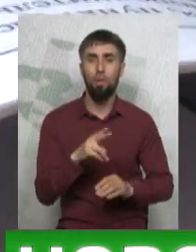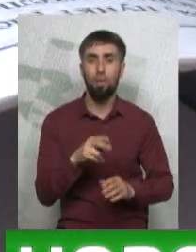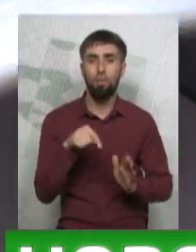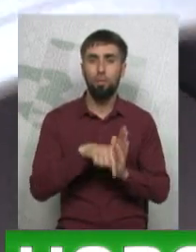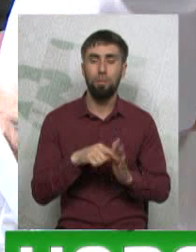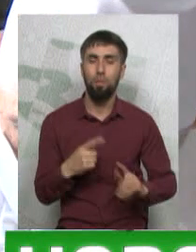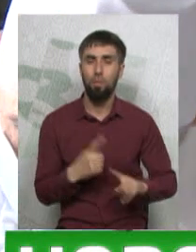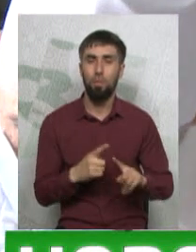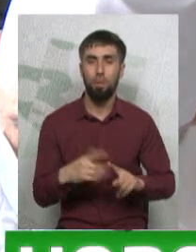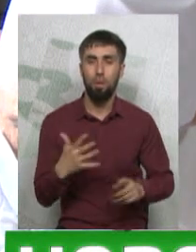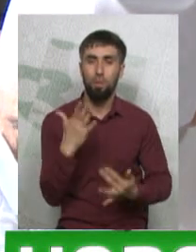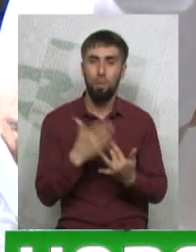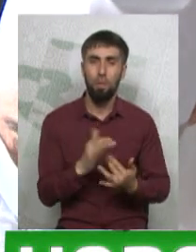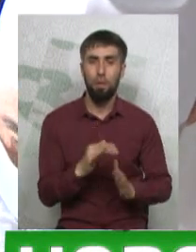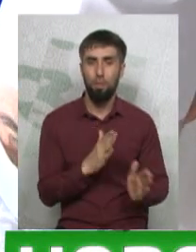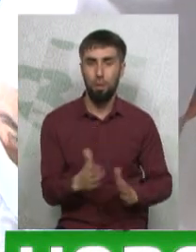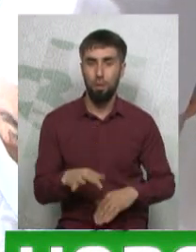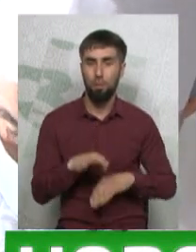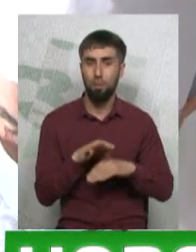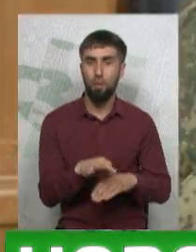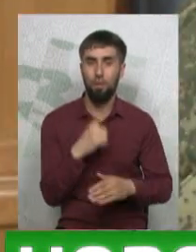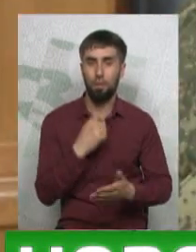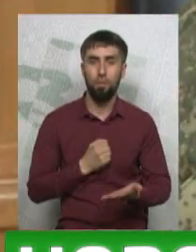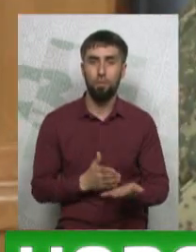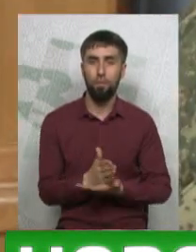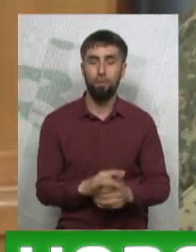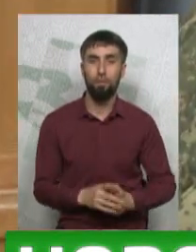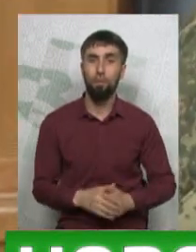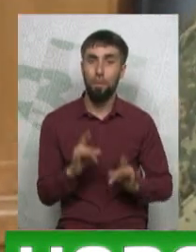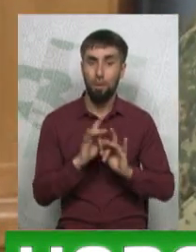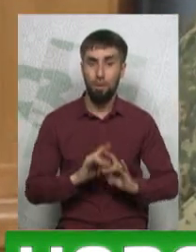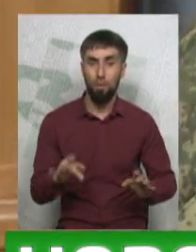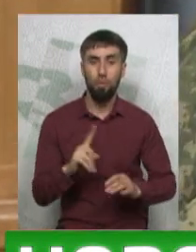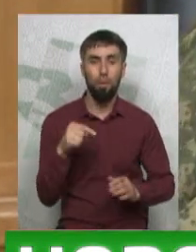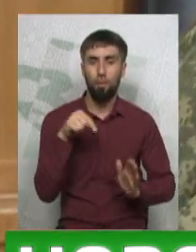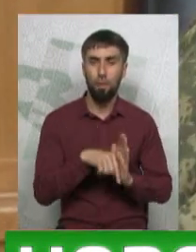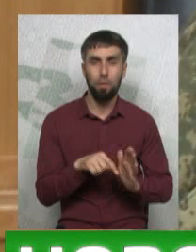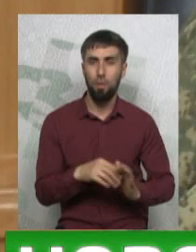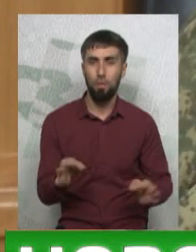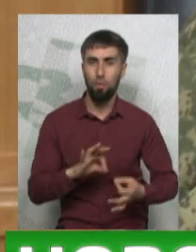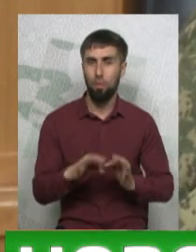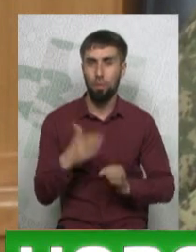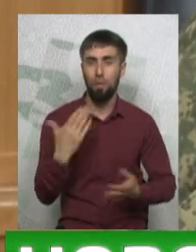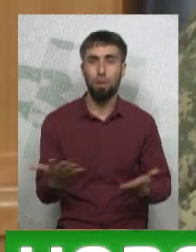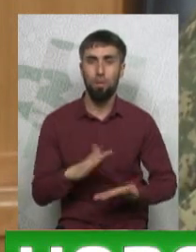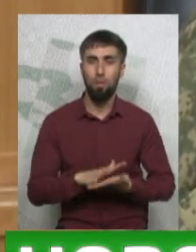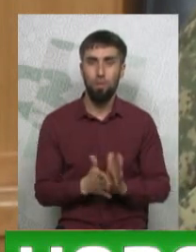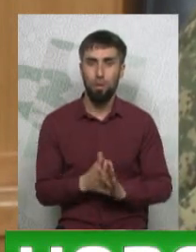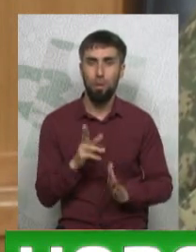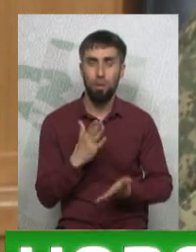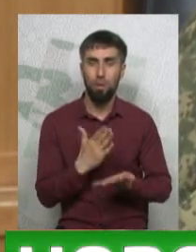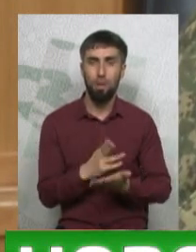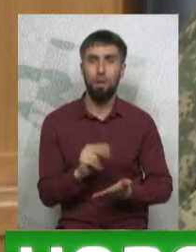критериях отбора в армию, льготах и порядке прохождения службы. Рассказывают, что вы там ничего сложного нет, какие условия у них там будут, как